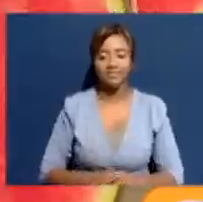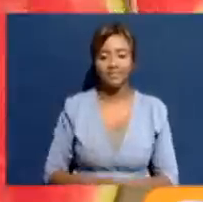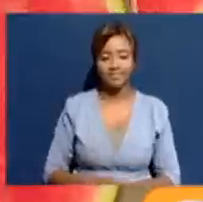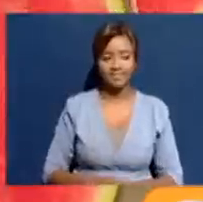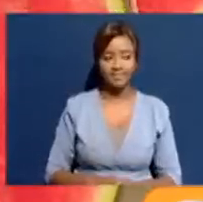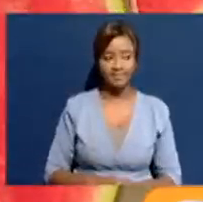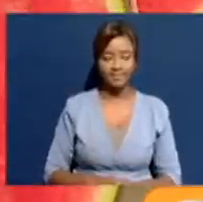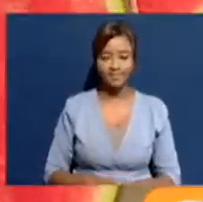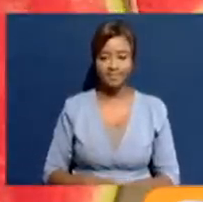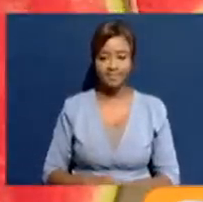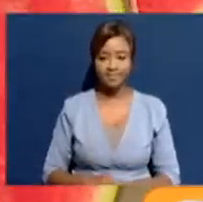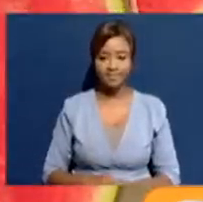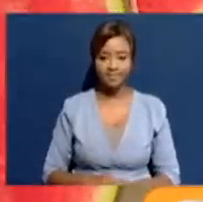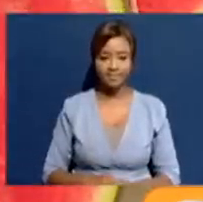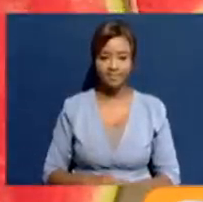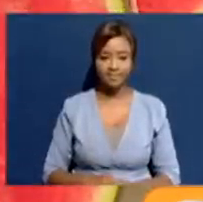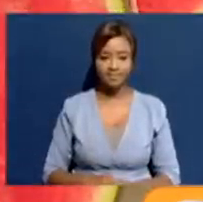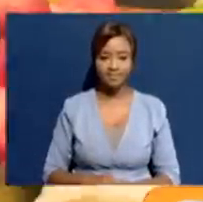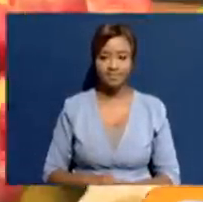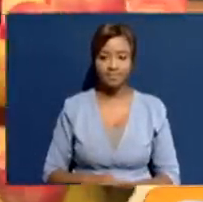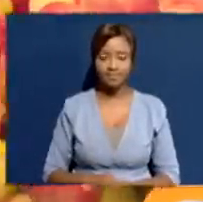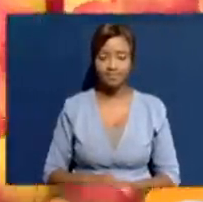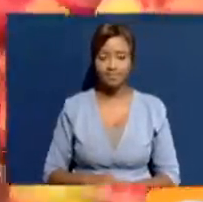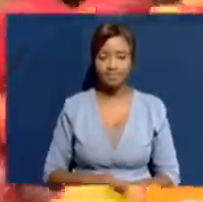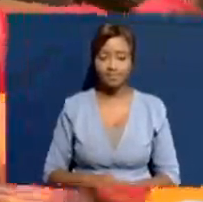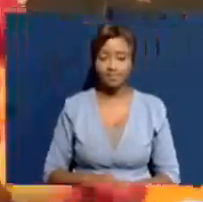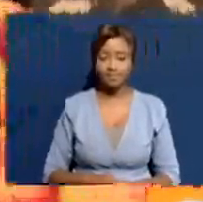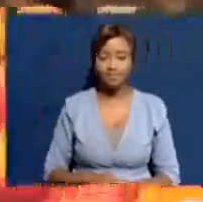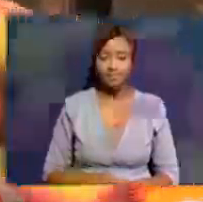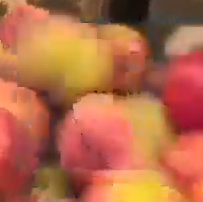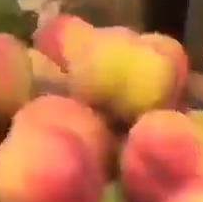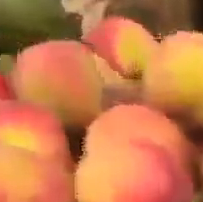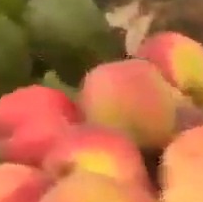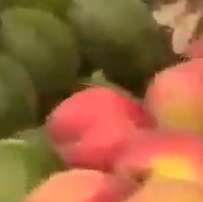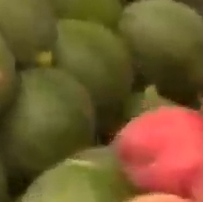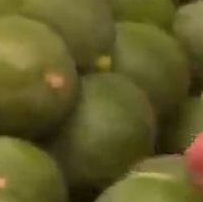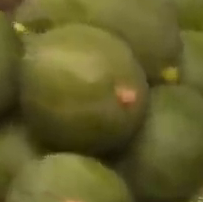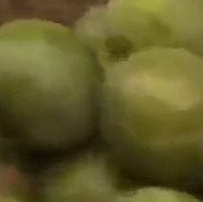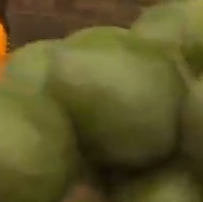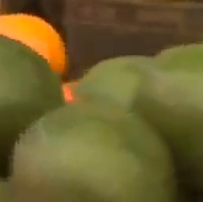Gatete Njoroge, Runinga ya Citizen.